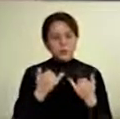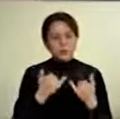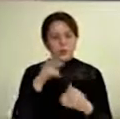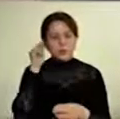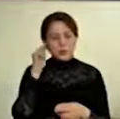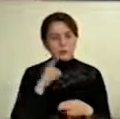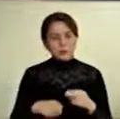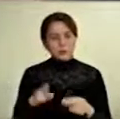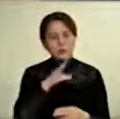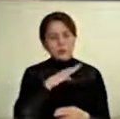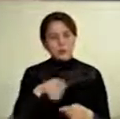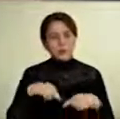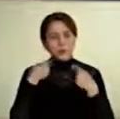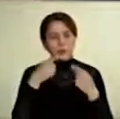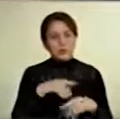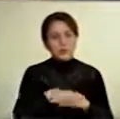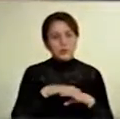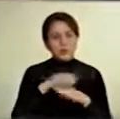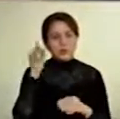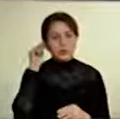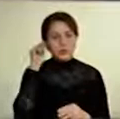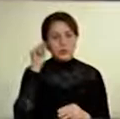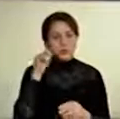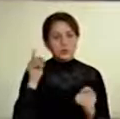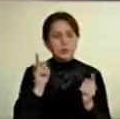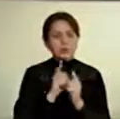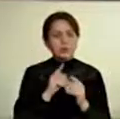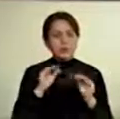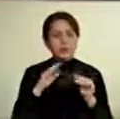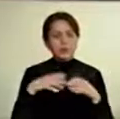darsimizni yakunlaymiz. Keyingi matematika darslarida ko'rishguncha, xayr, omon bo'ling.